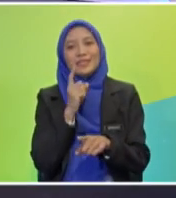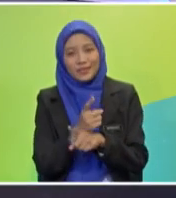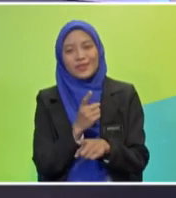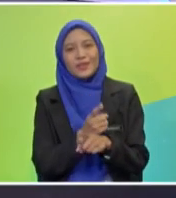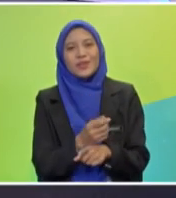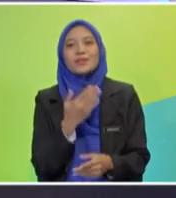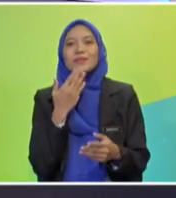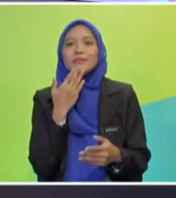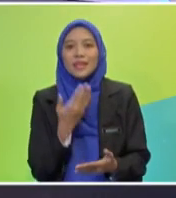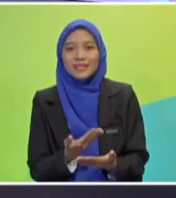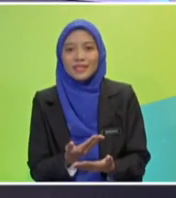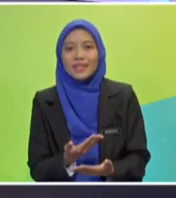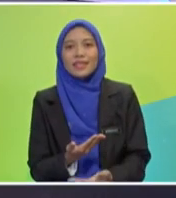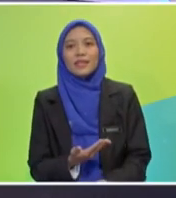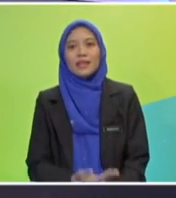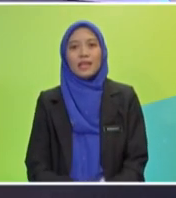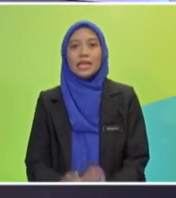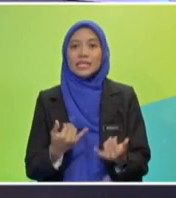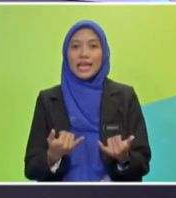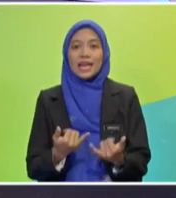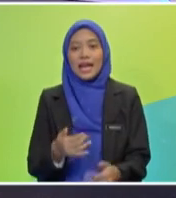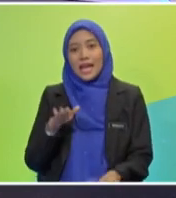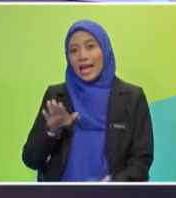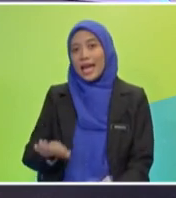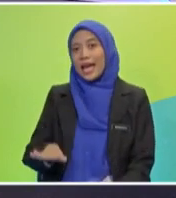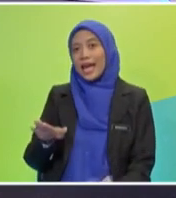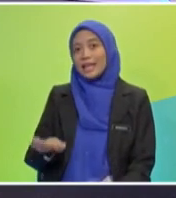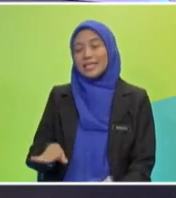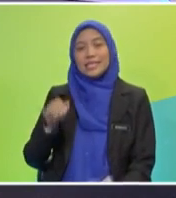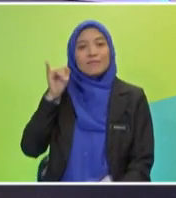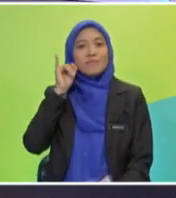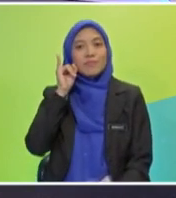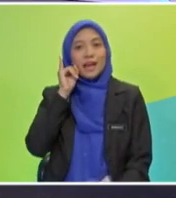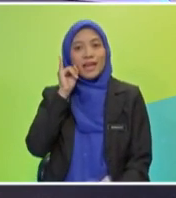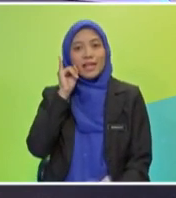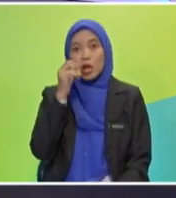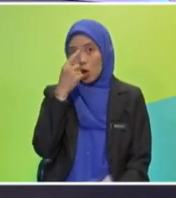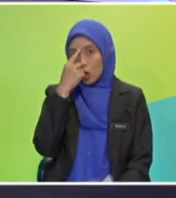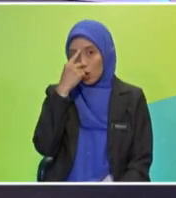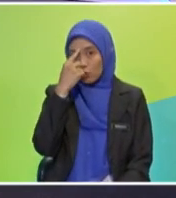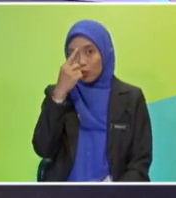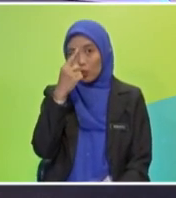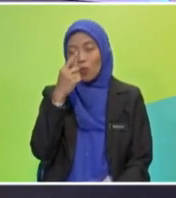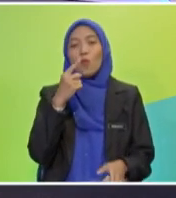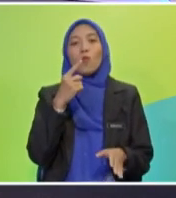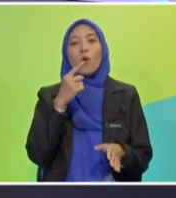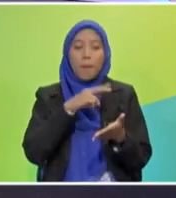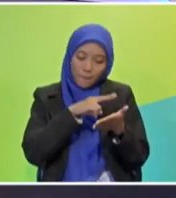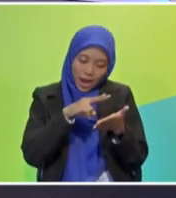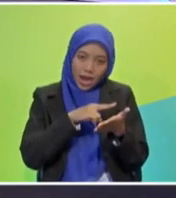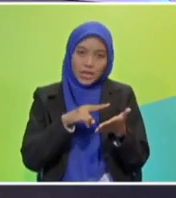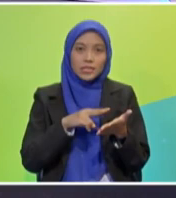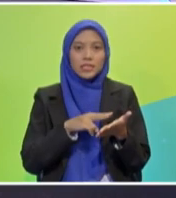Baiklah, seterusnya cikgu minta adik Iman untuk membacakan respons